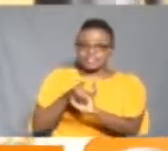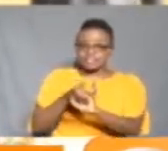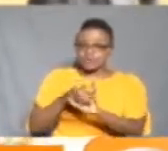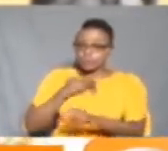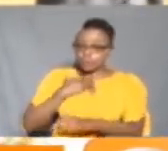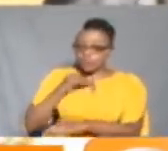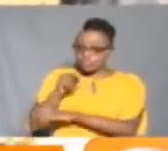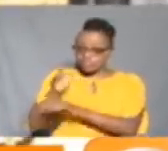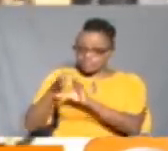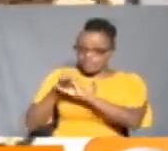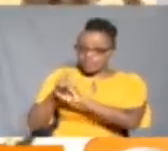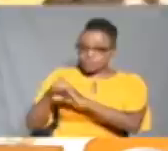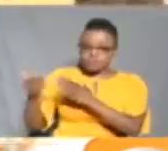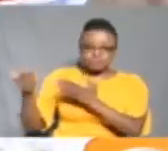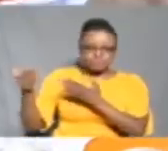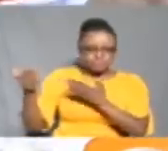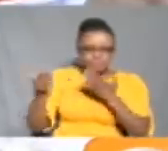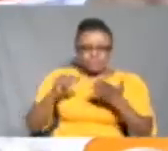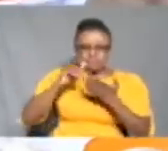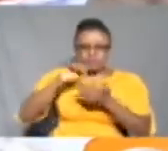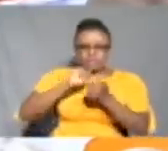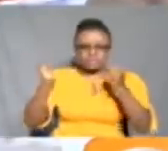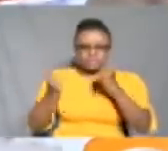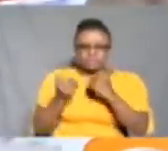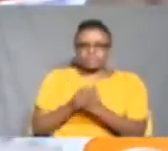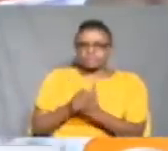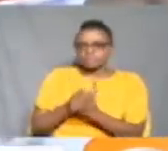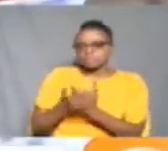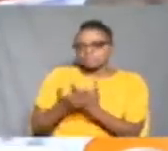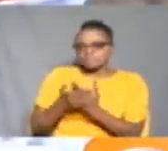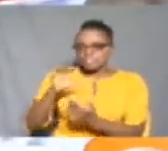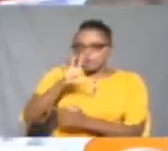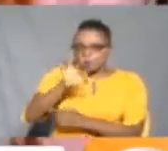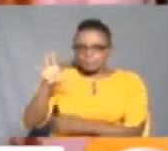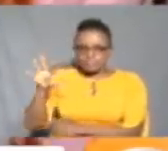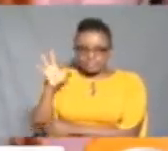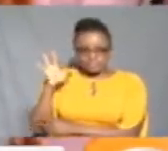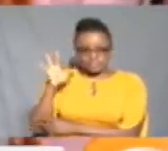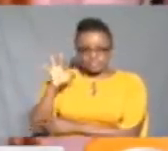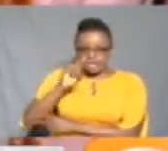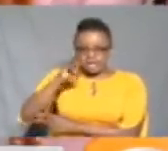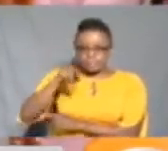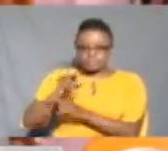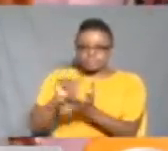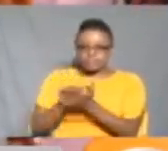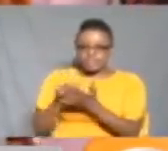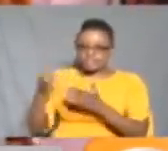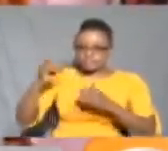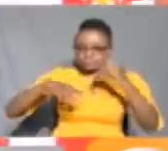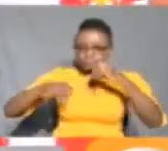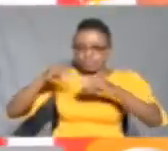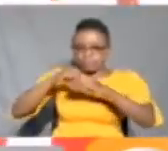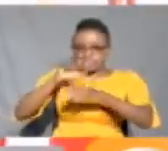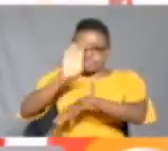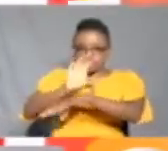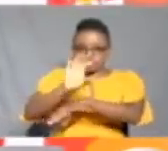that handshake to bring even more changes. Mbunge maalum Maina Kamanda akivalia njuga swala la michango kanisani.